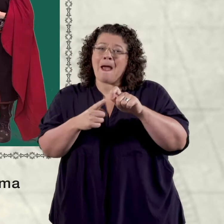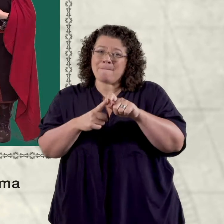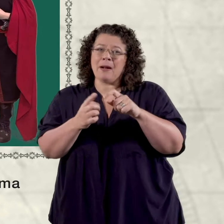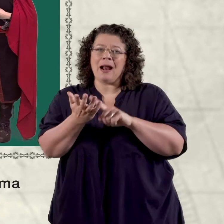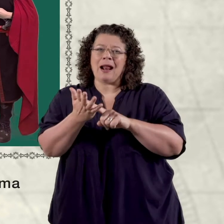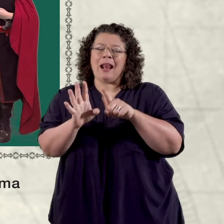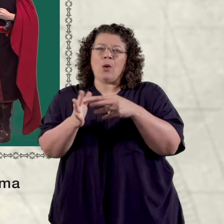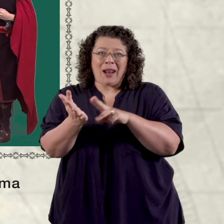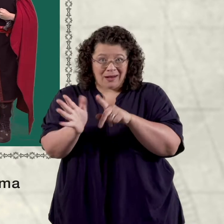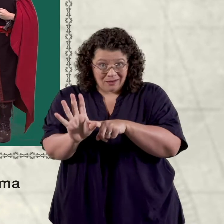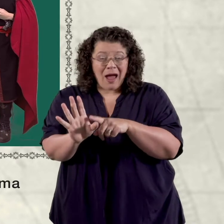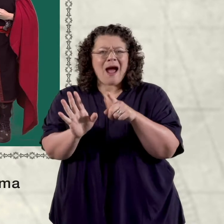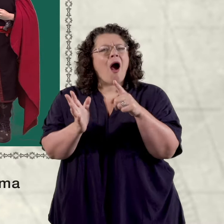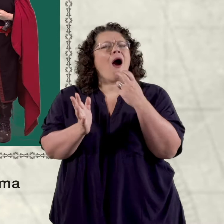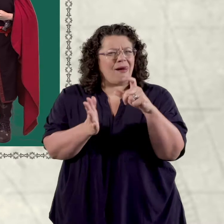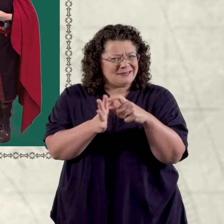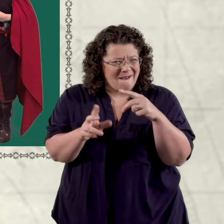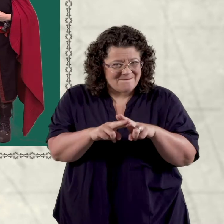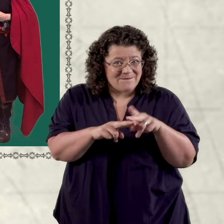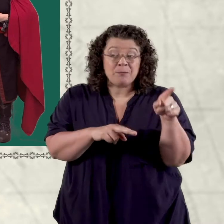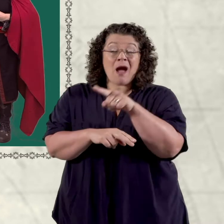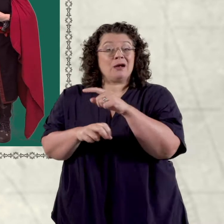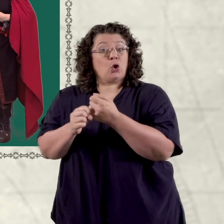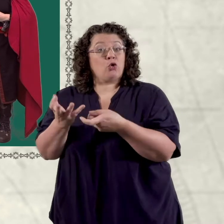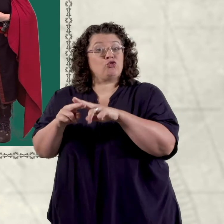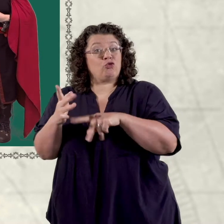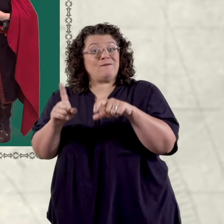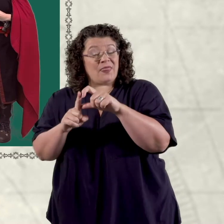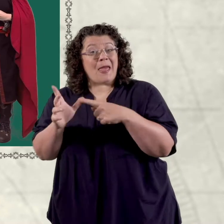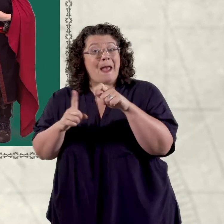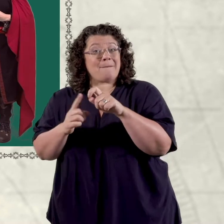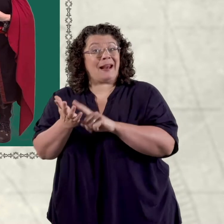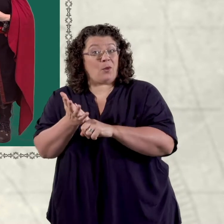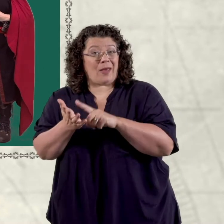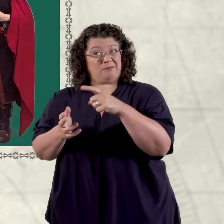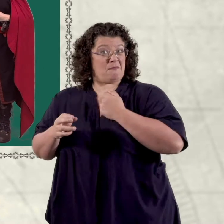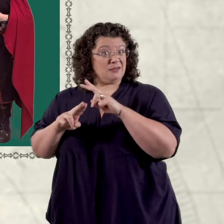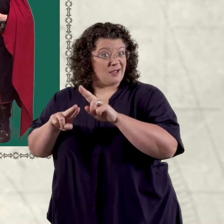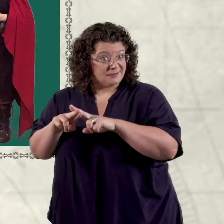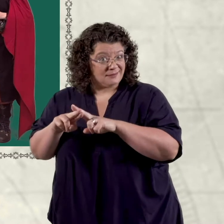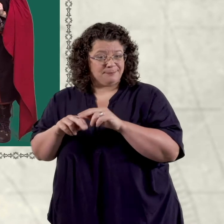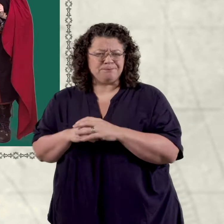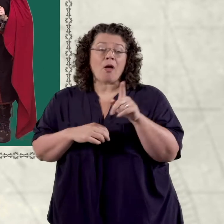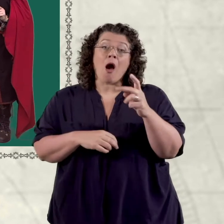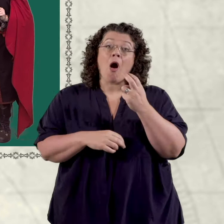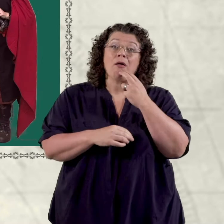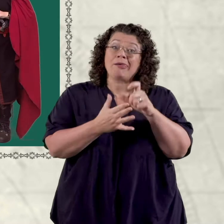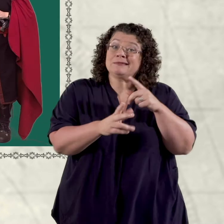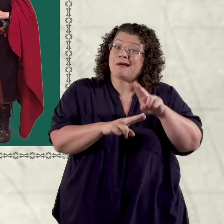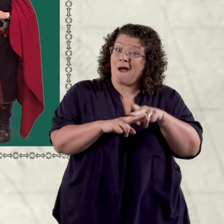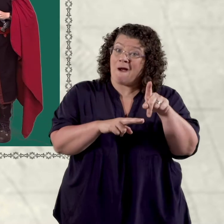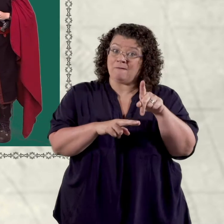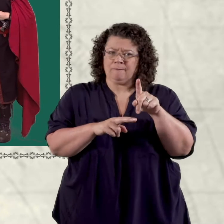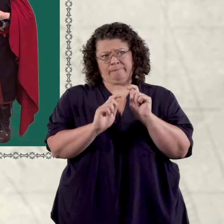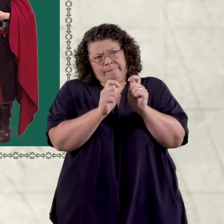Llywelyn, Uncle Daf, a Gruffudd ap Llywelyn, Dad. Uncle Daf oedd wedi